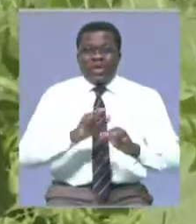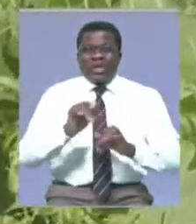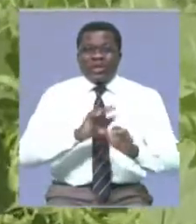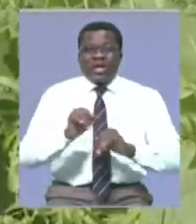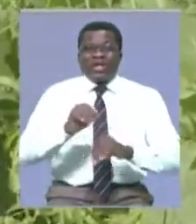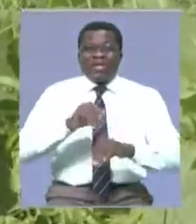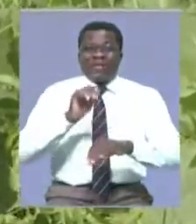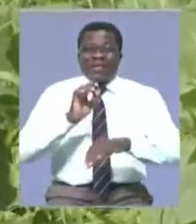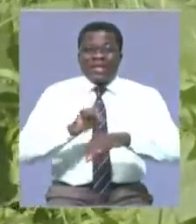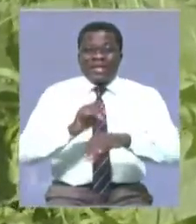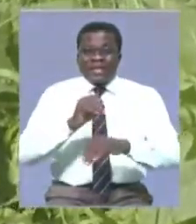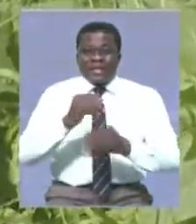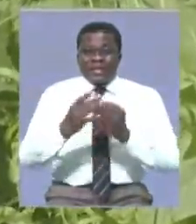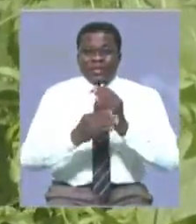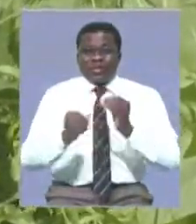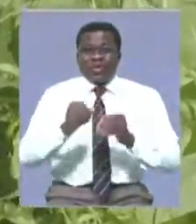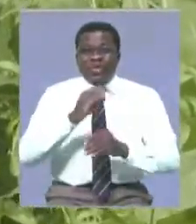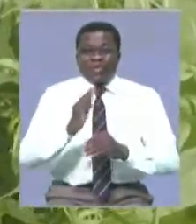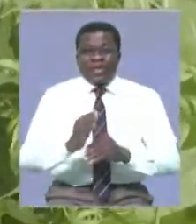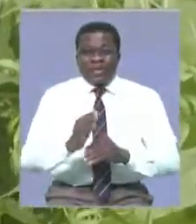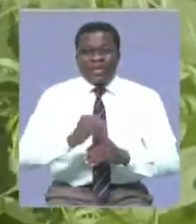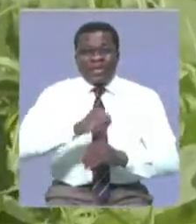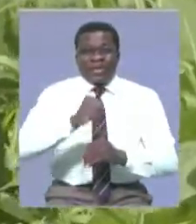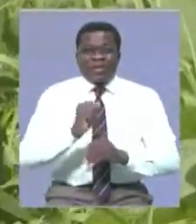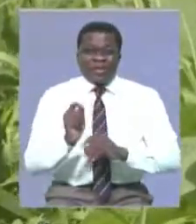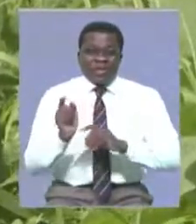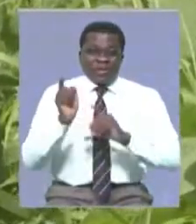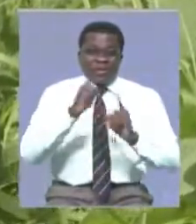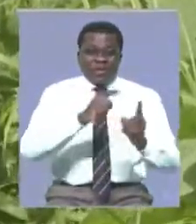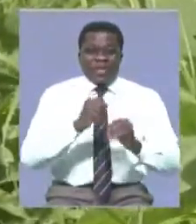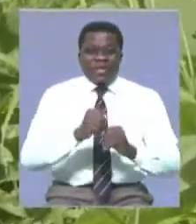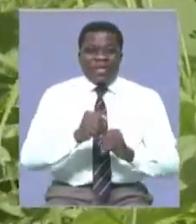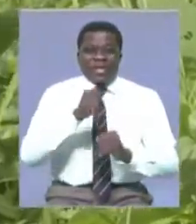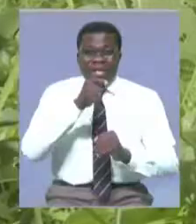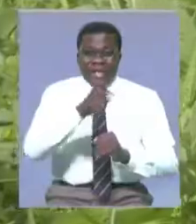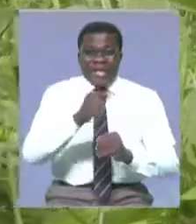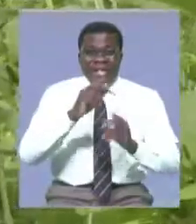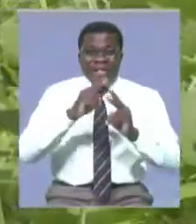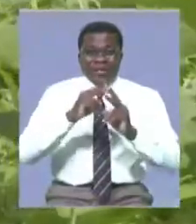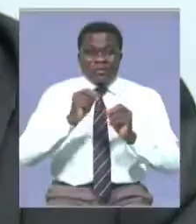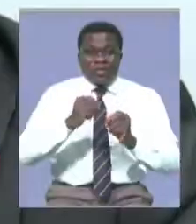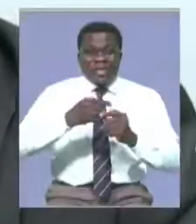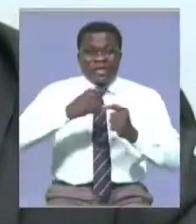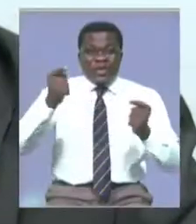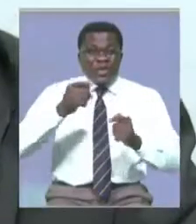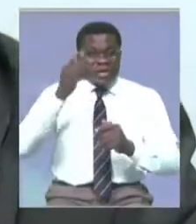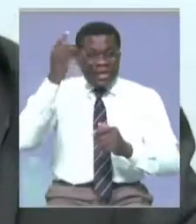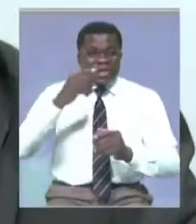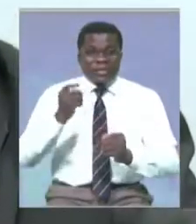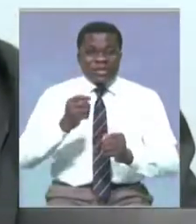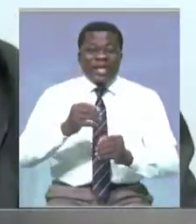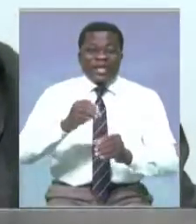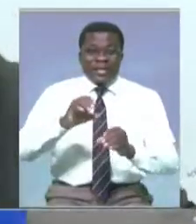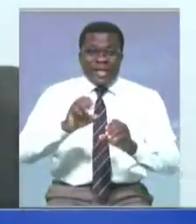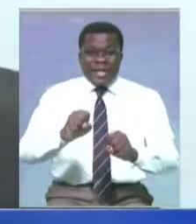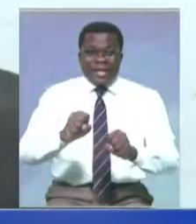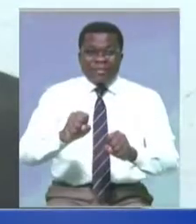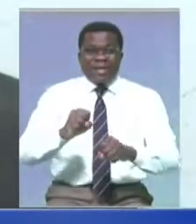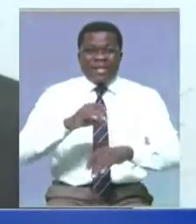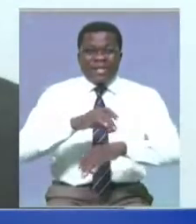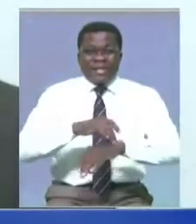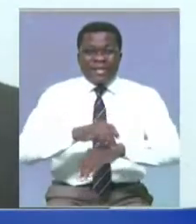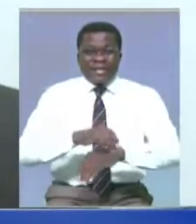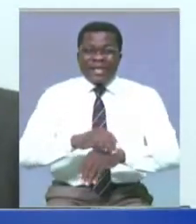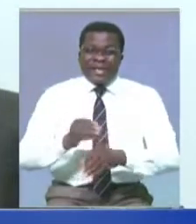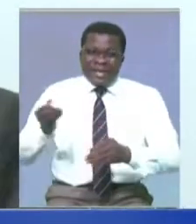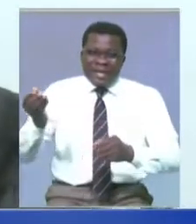tache d'huile au Bénin. La caravane était allée à Gbarwété. À Gbarwété, c'est un grand député qui a accaparé les terres et a